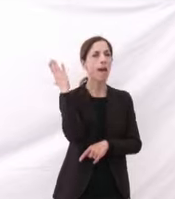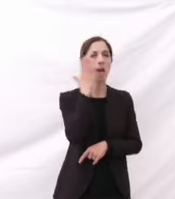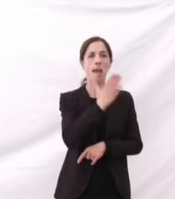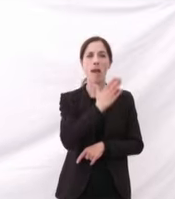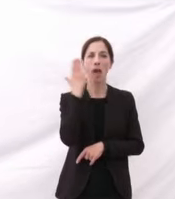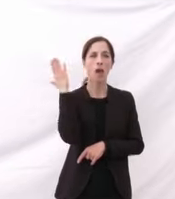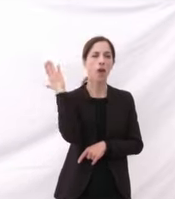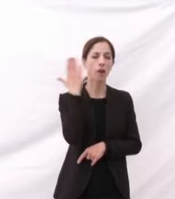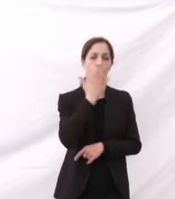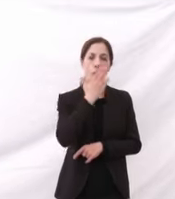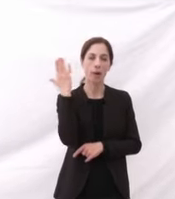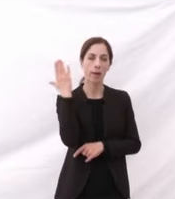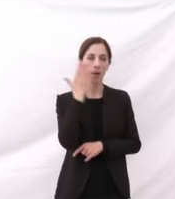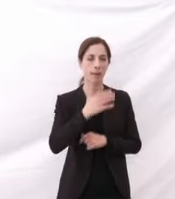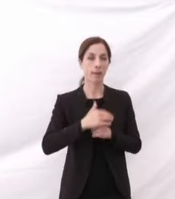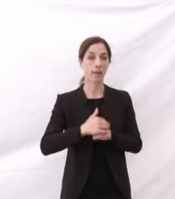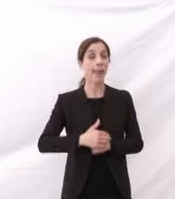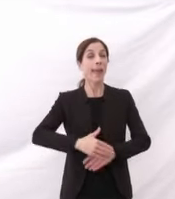gli errori